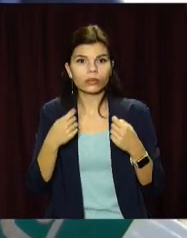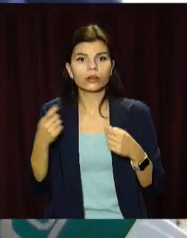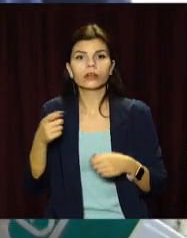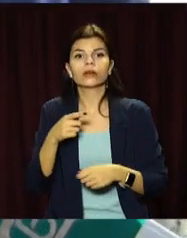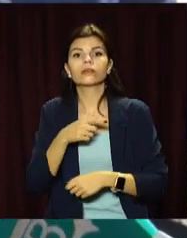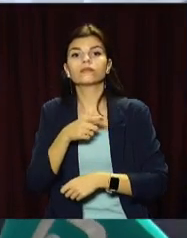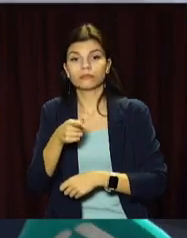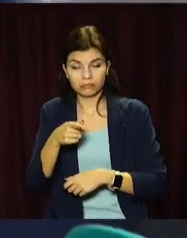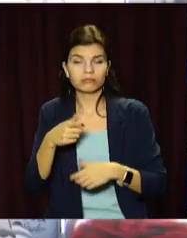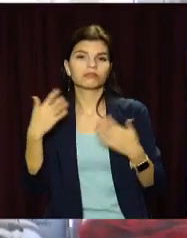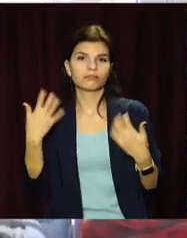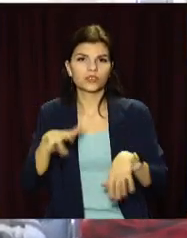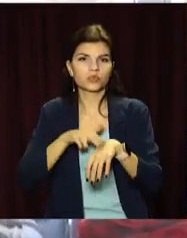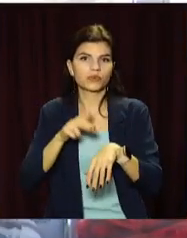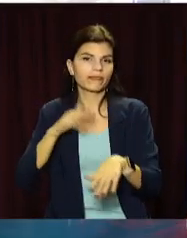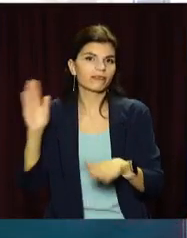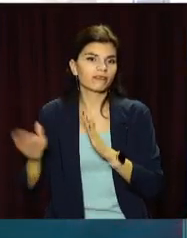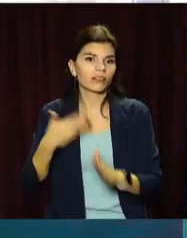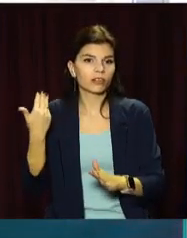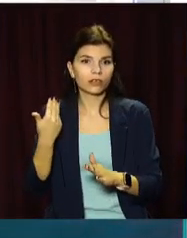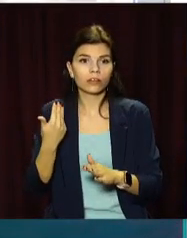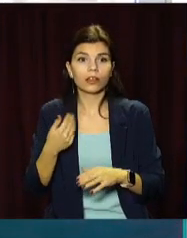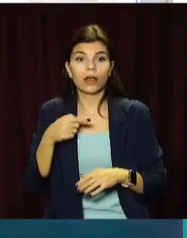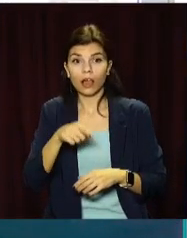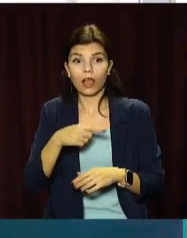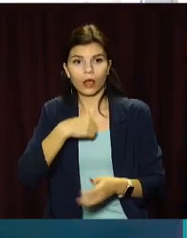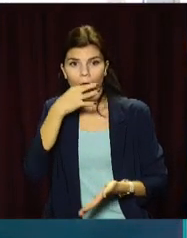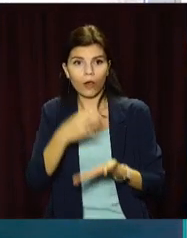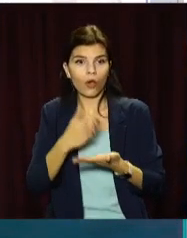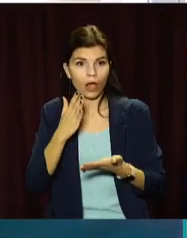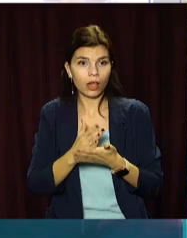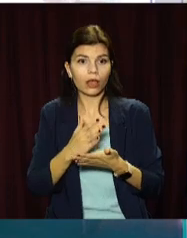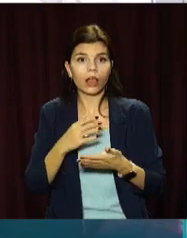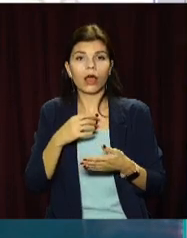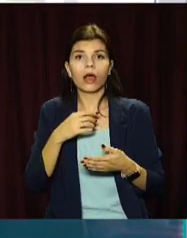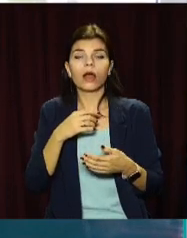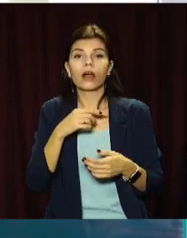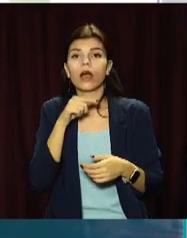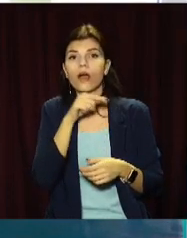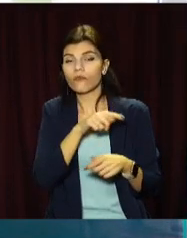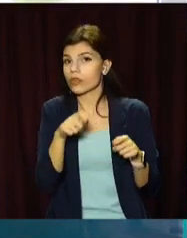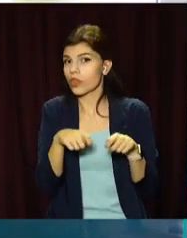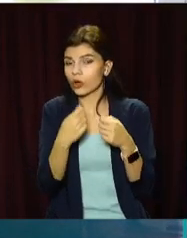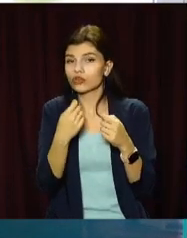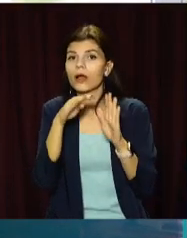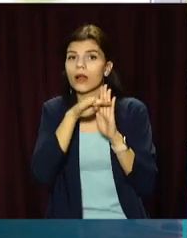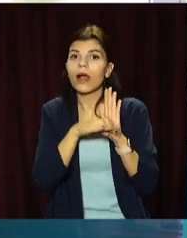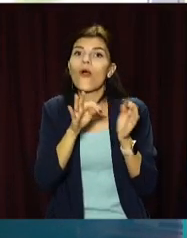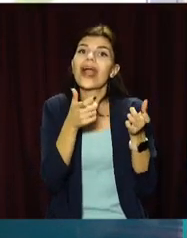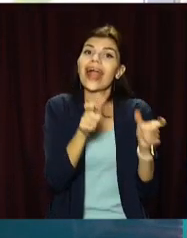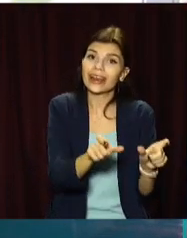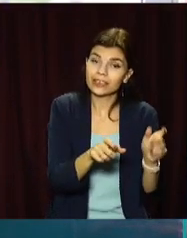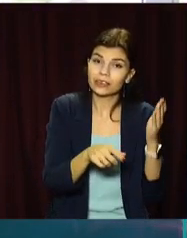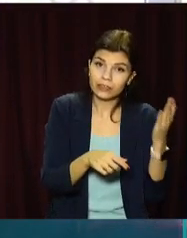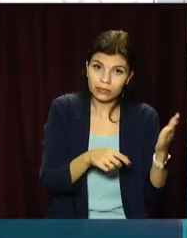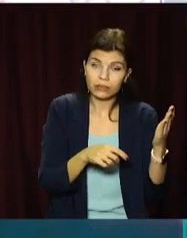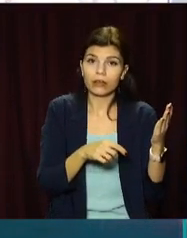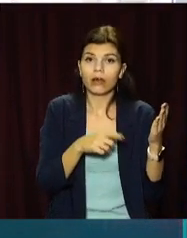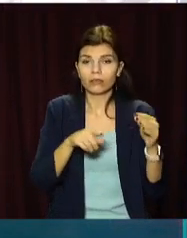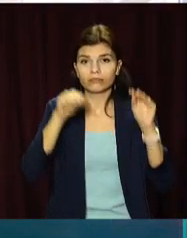викликає поліцію. Є певний перелік закладів, які порушують протиепідемічні заходи, в тому числі от вами були